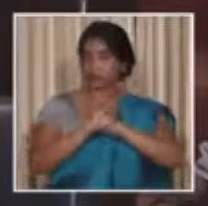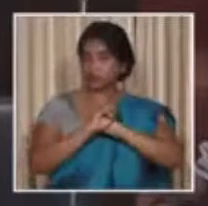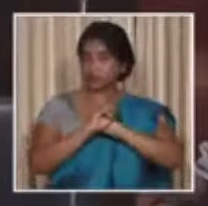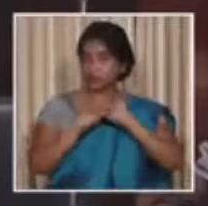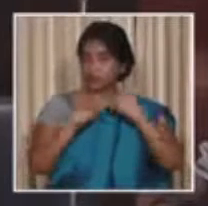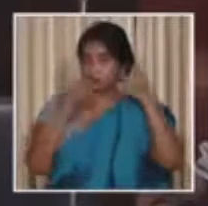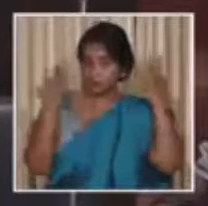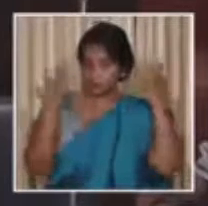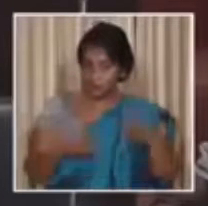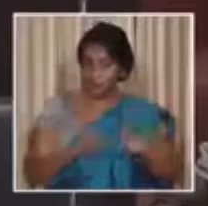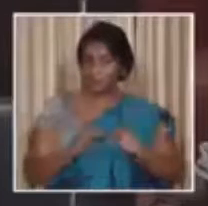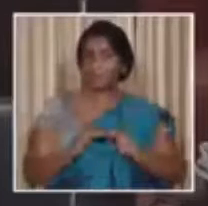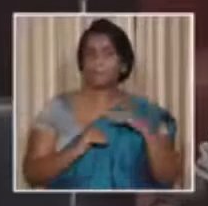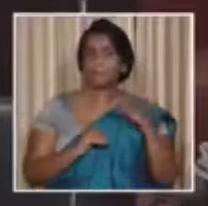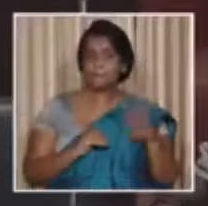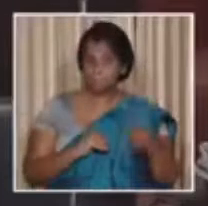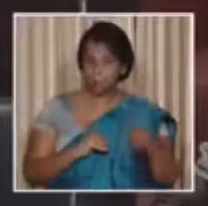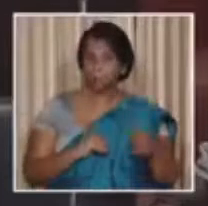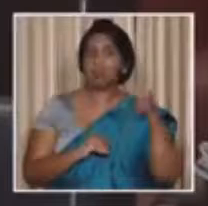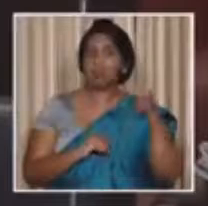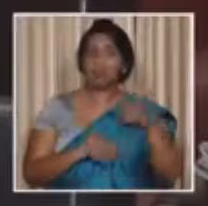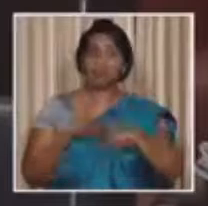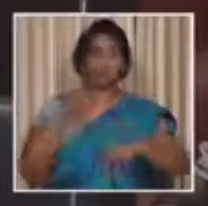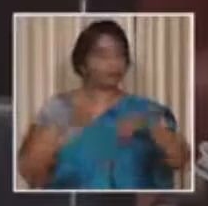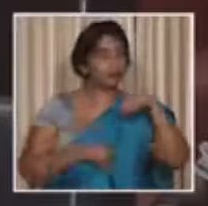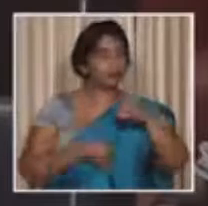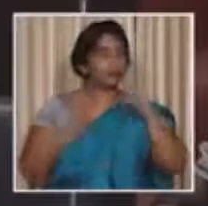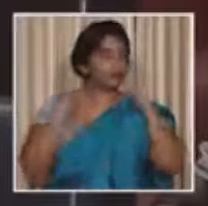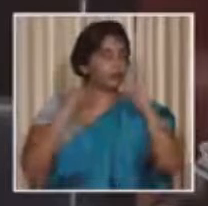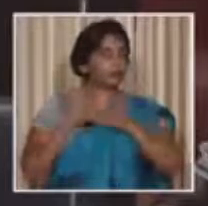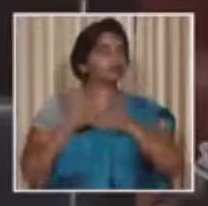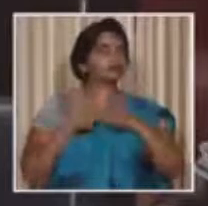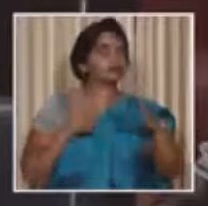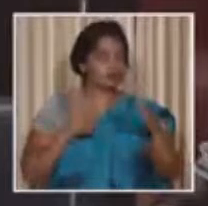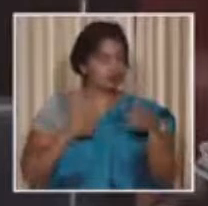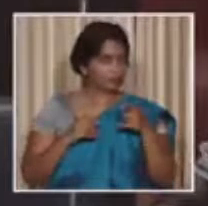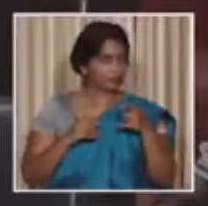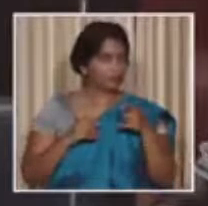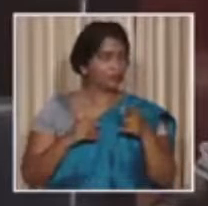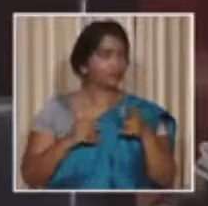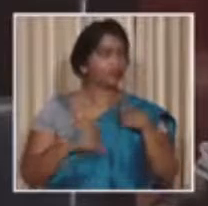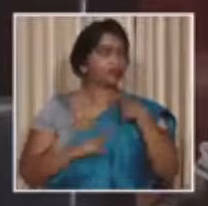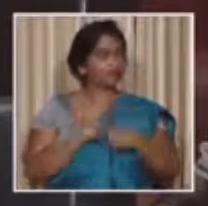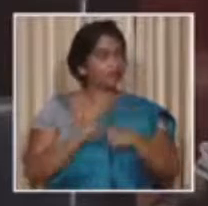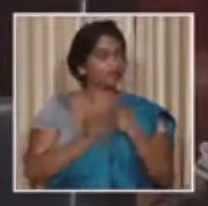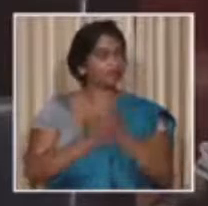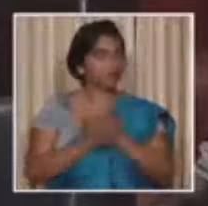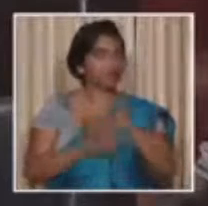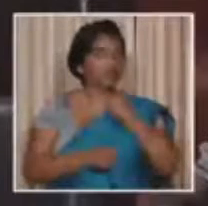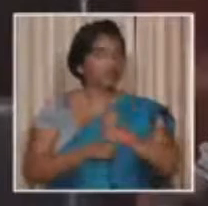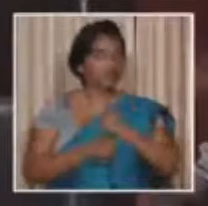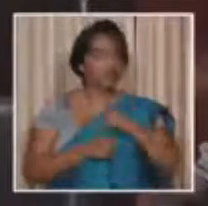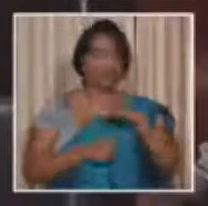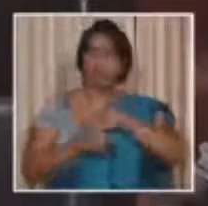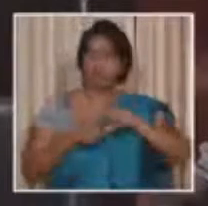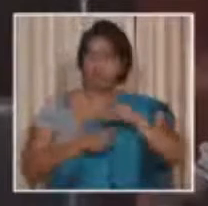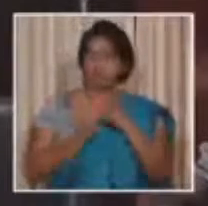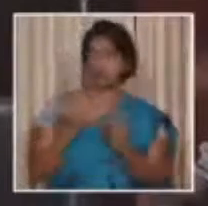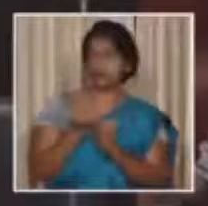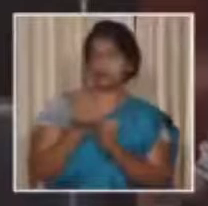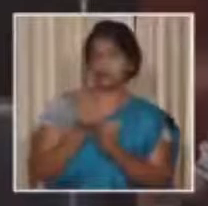කෙරුවයින් පස්සේ ඒ මැතිවරණය සාර්ථක කරගන්න මේ රටේ සියලු රාජ්‍ය ආයතන සහයෝගය දෙන්න